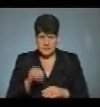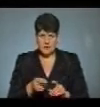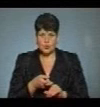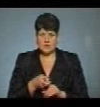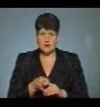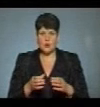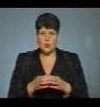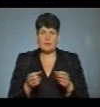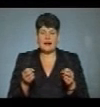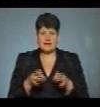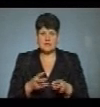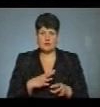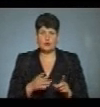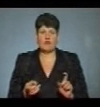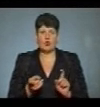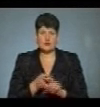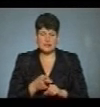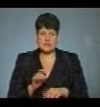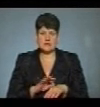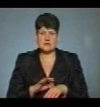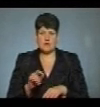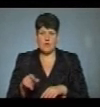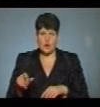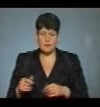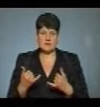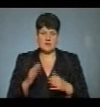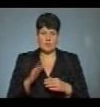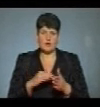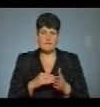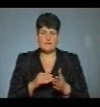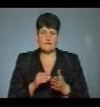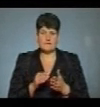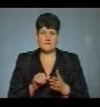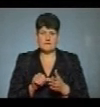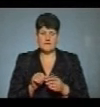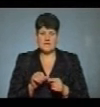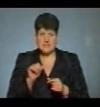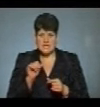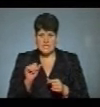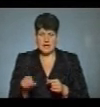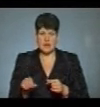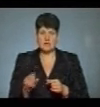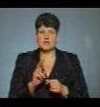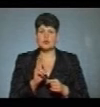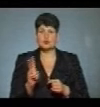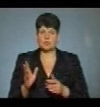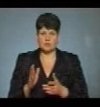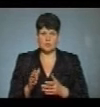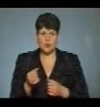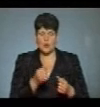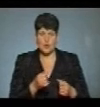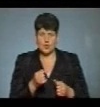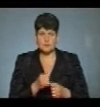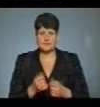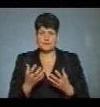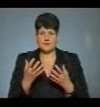групи ризику, тобто які були в контакті з хворими. Ми зараз будемо виділяти в першу чергу носіїв інфекції і